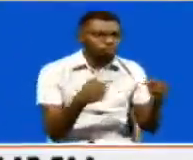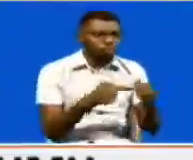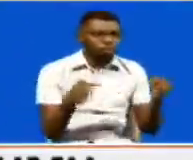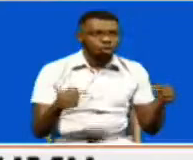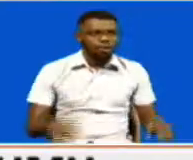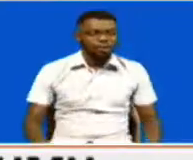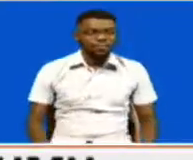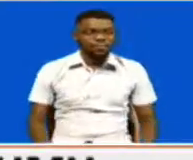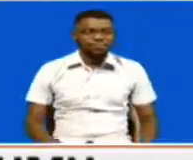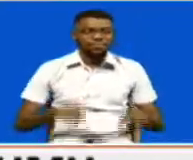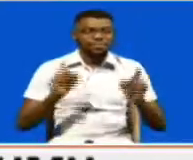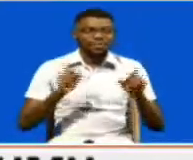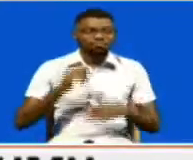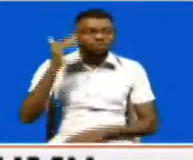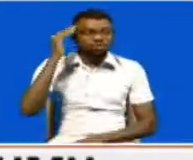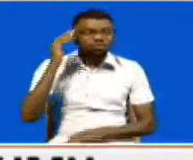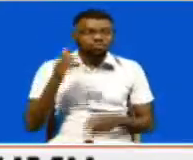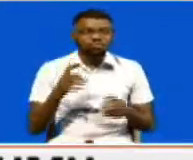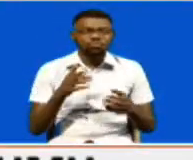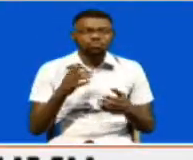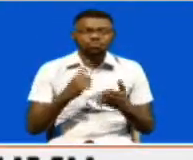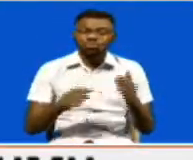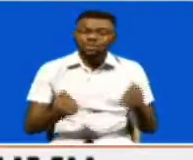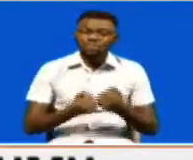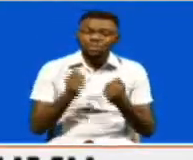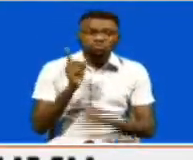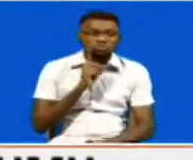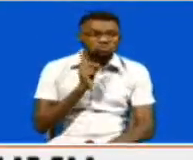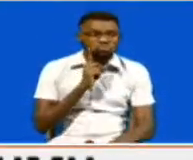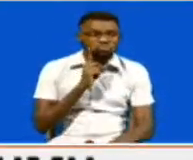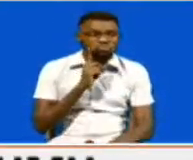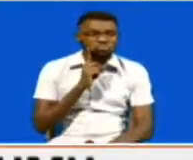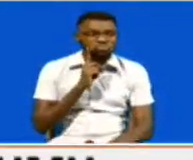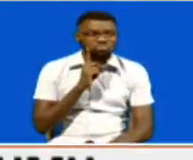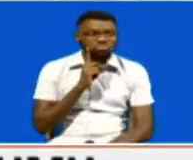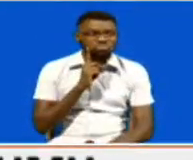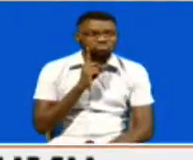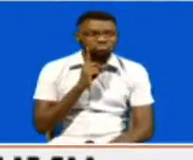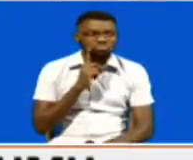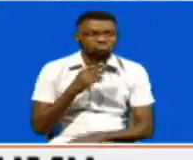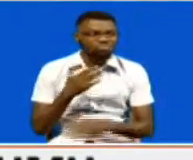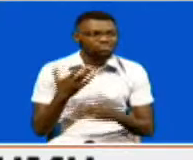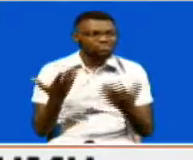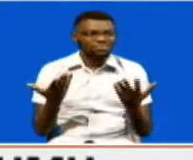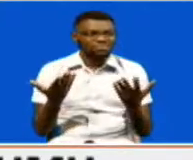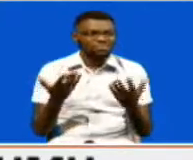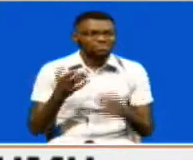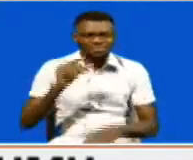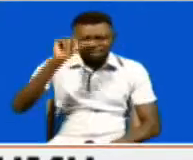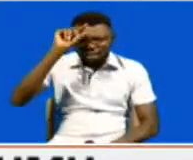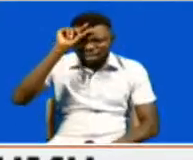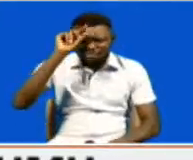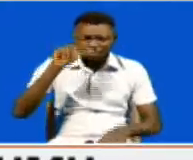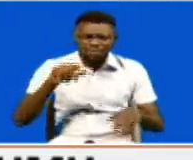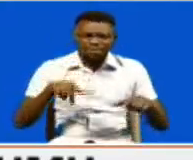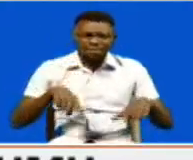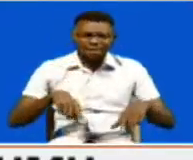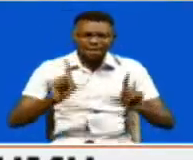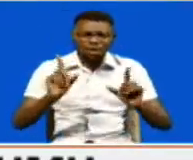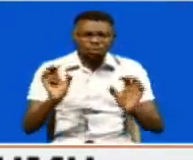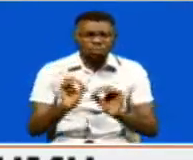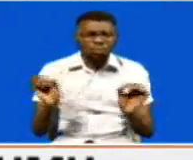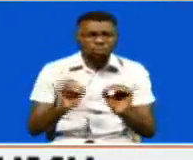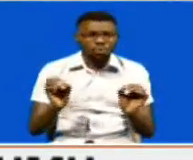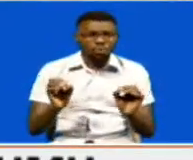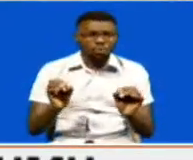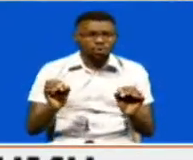Mjue ya kwamba hii mambo ambayo inaenda kufanyika kesho ni mambo ambayo haijaruhusiwa na serikali yetu ya Kenya. Mnaweza panda